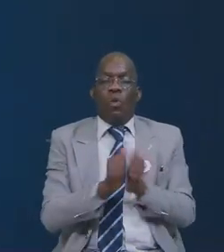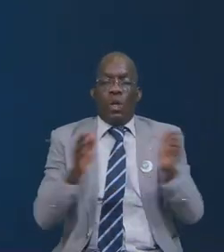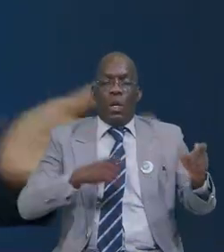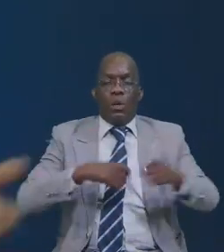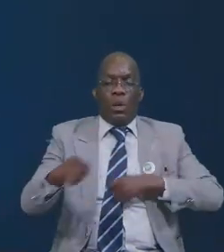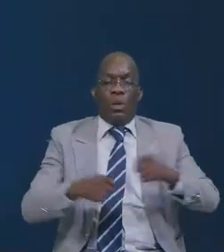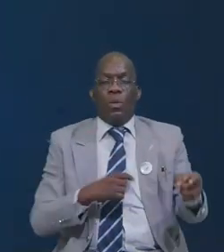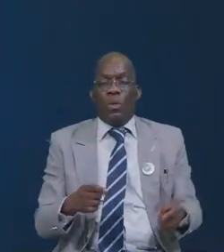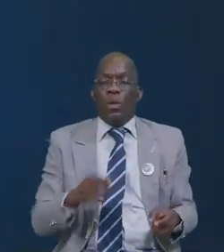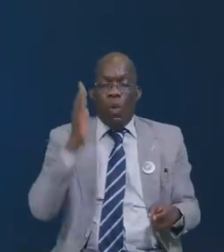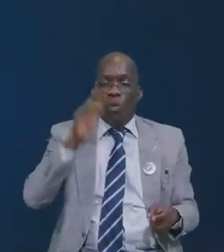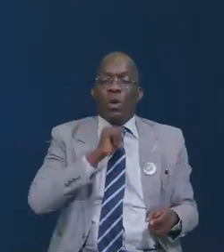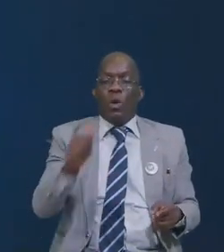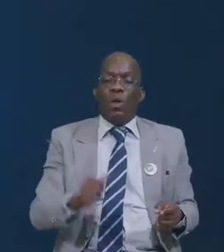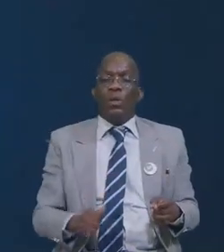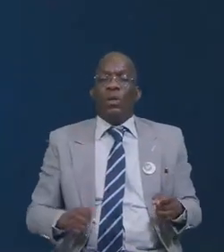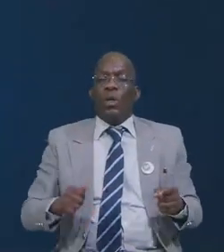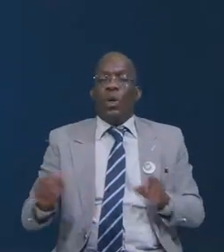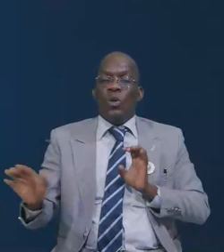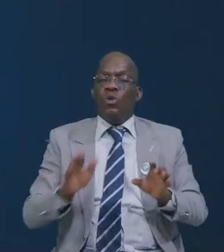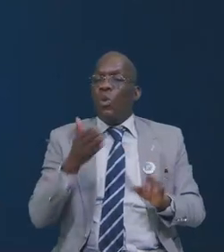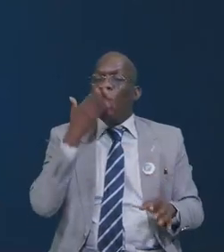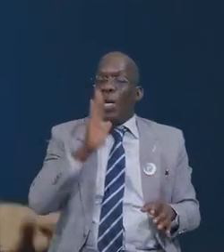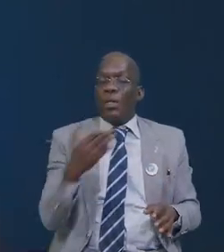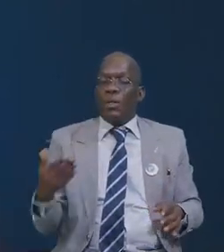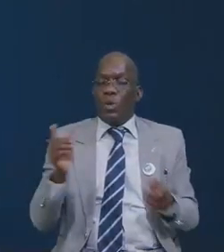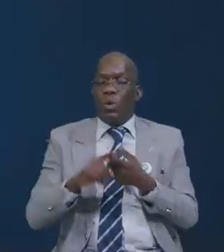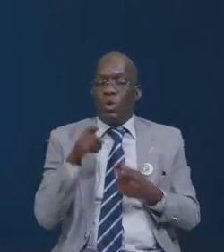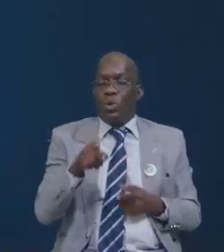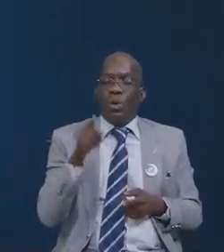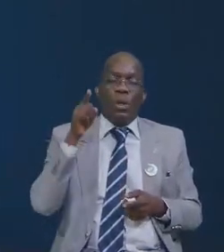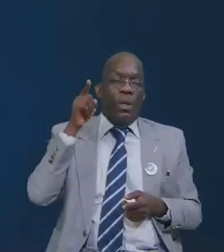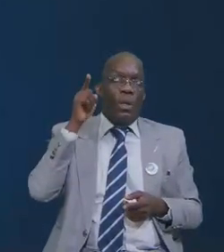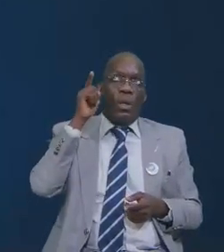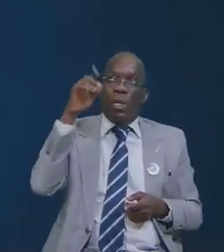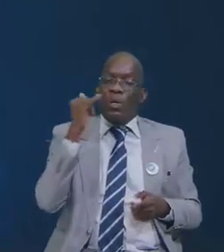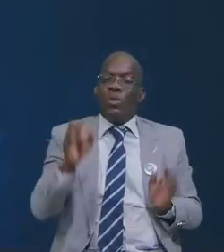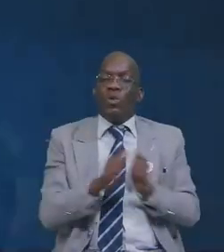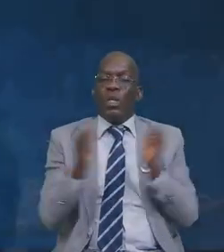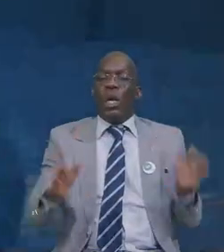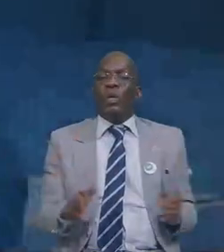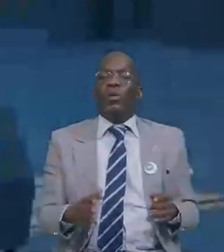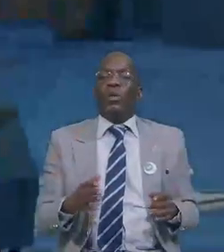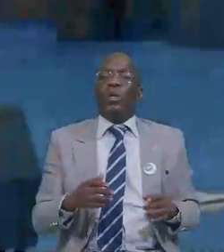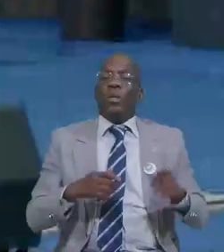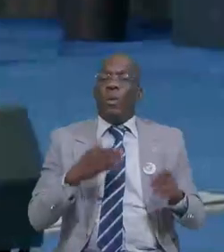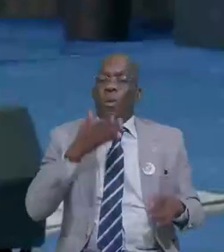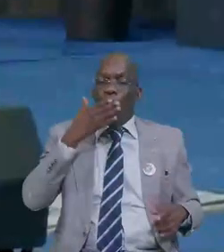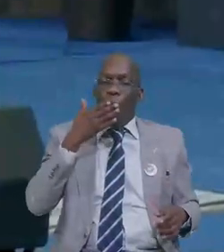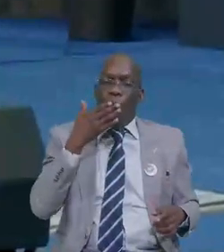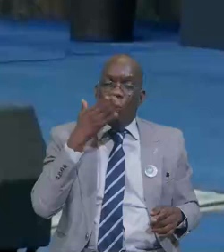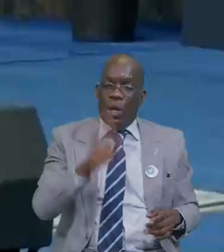va pas te condamner. Il ne va pas te rejeter. Il ne te fera rien de négatif. Il est innocent.